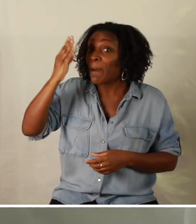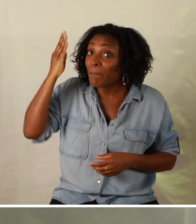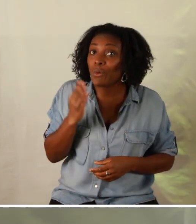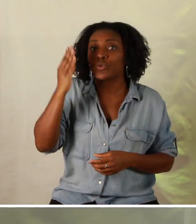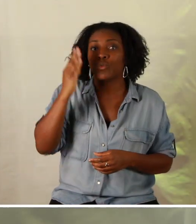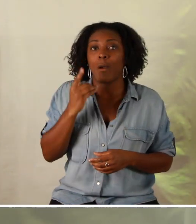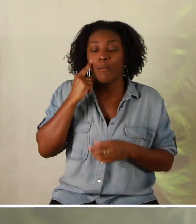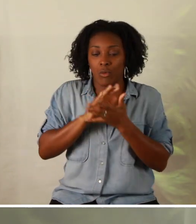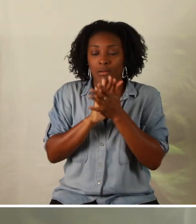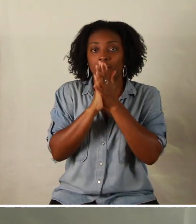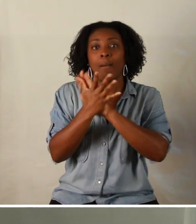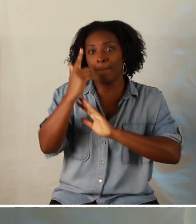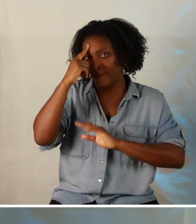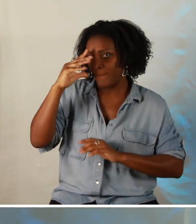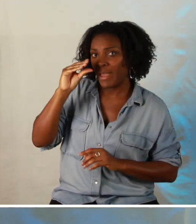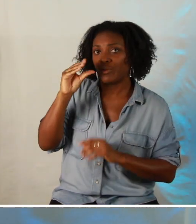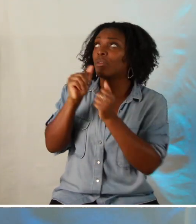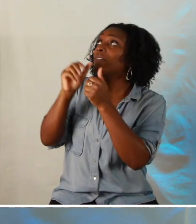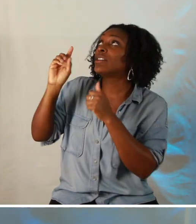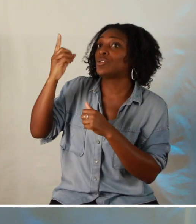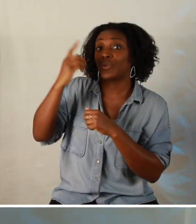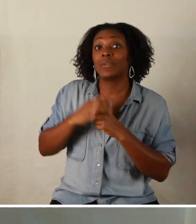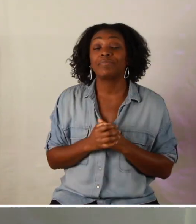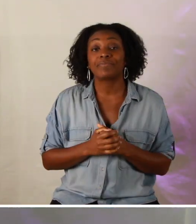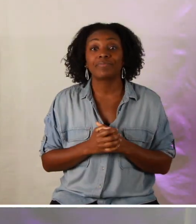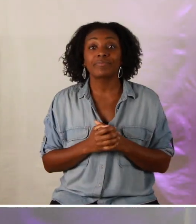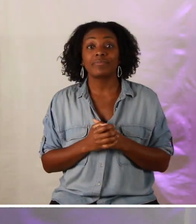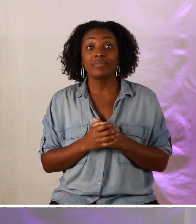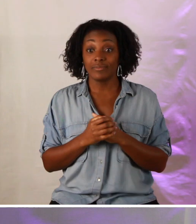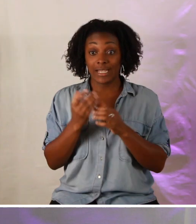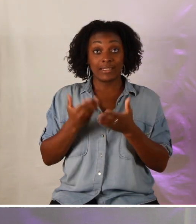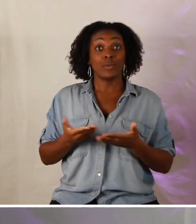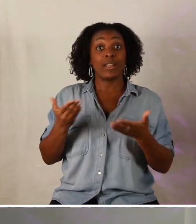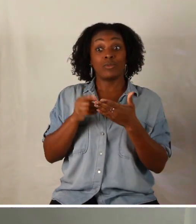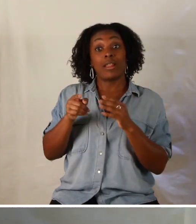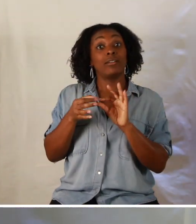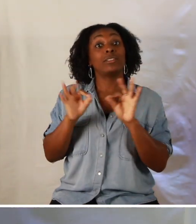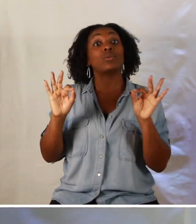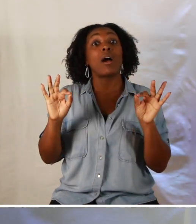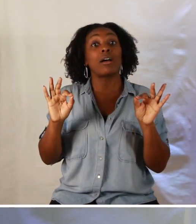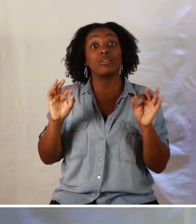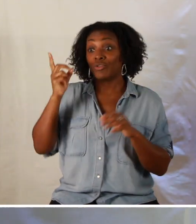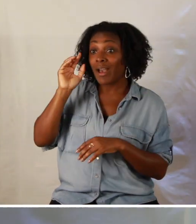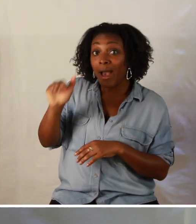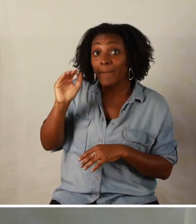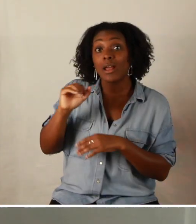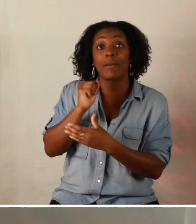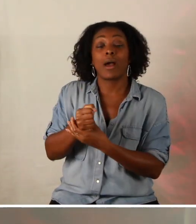de maturité avec Dieu. Et on voit que là, la Bible nous dit que Dieu va appeler